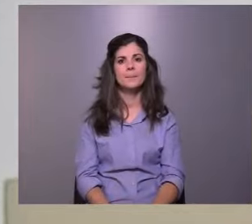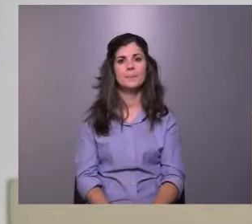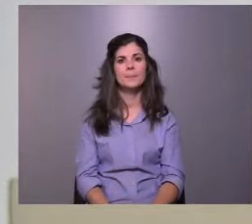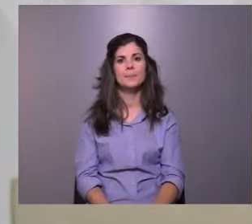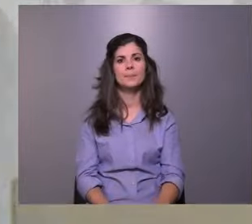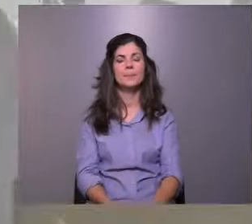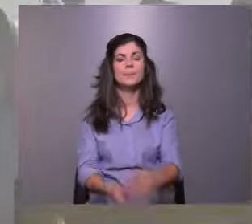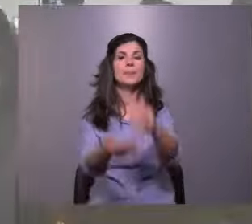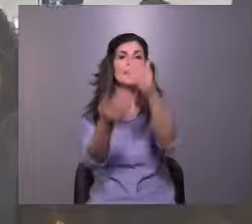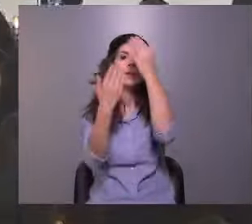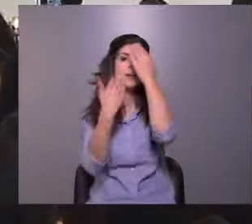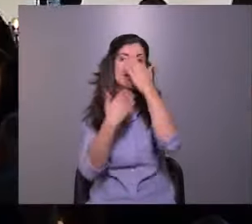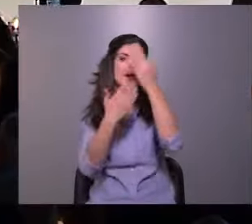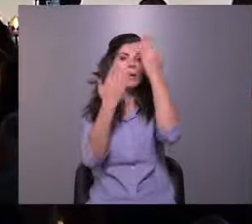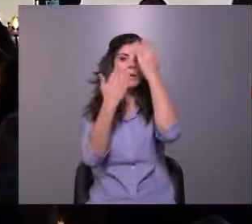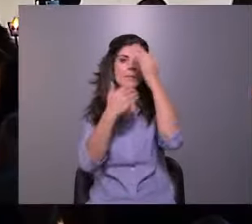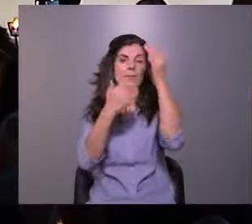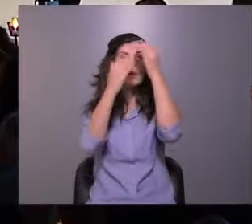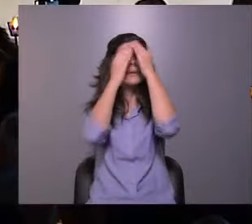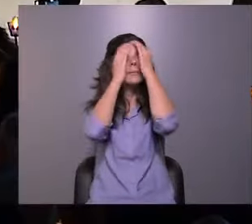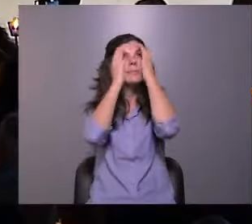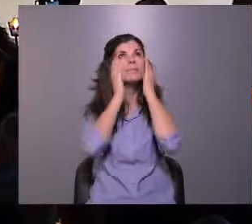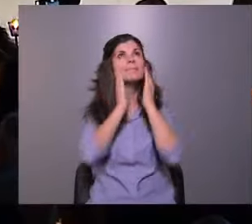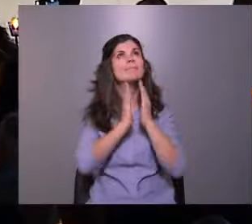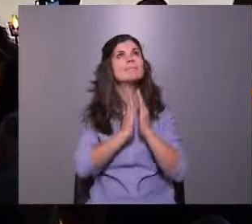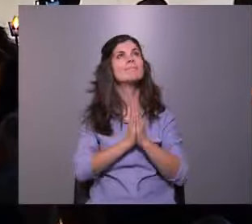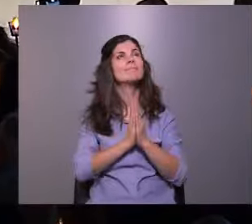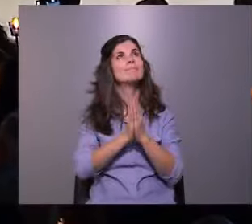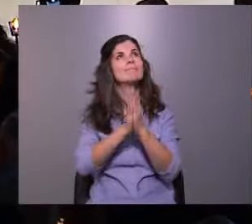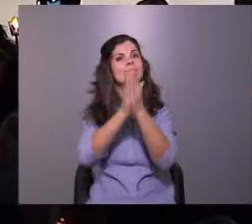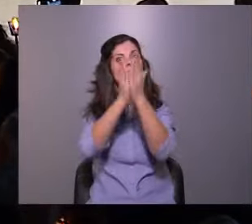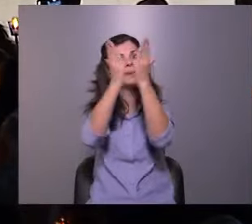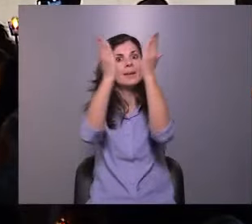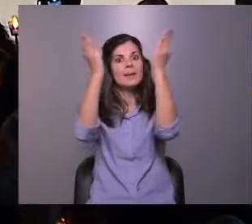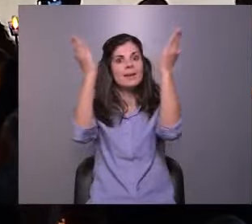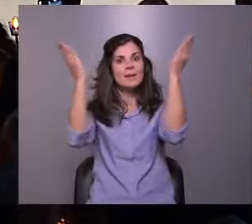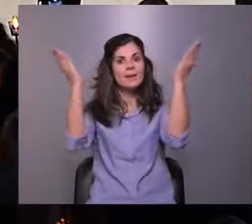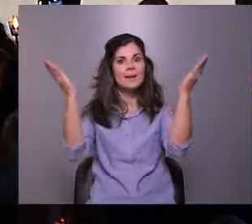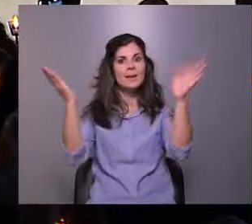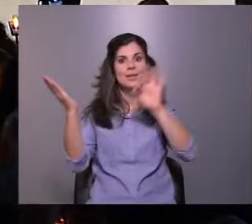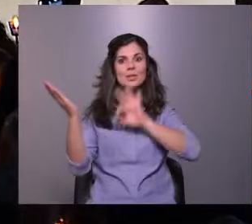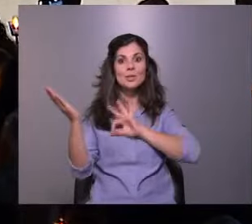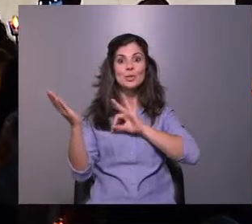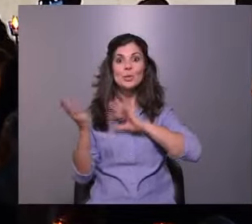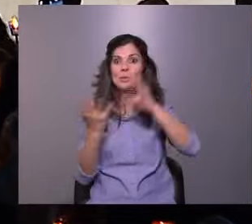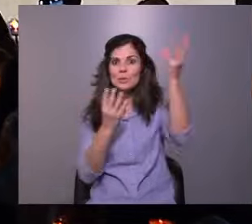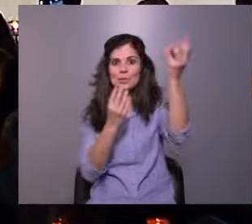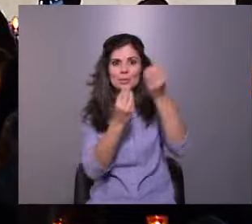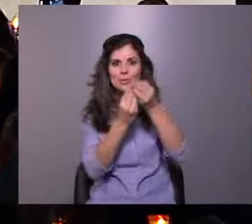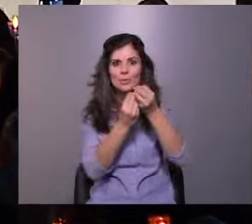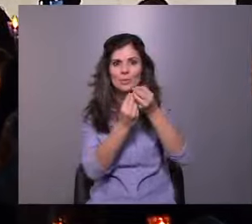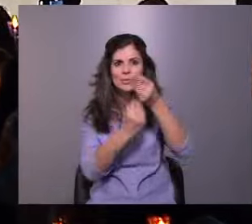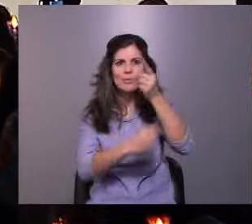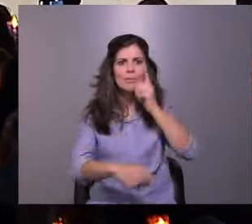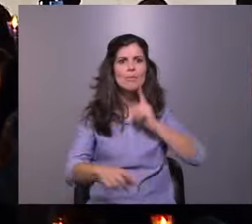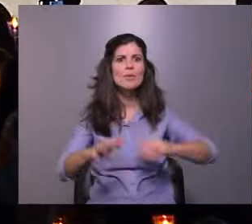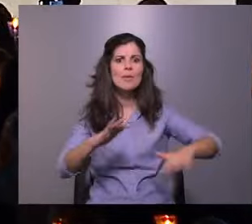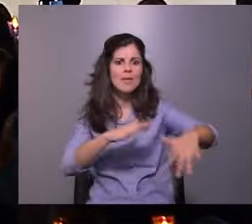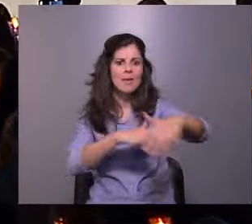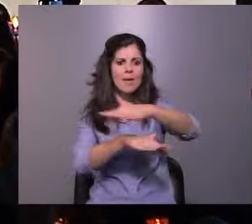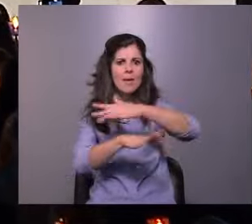i błogosławiony owoc żywota Twojego, Jezus.